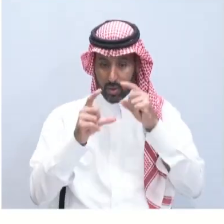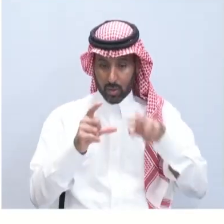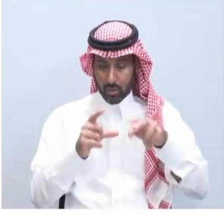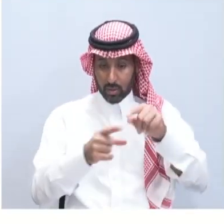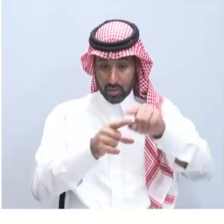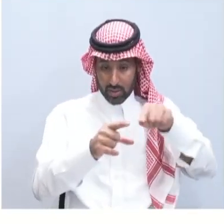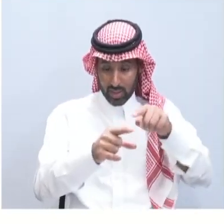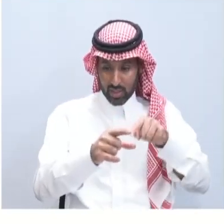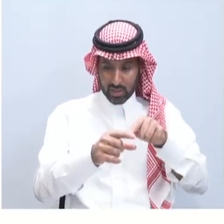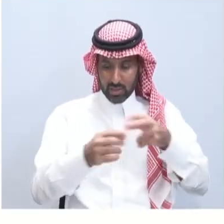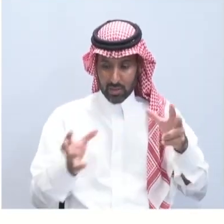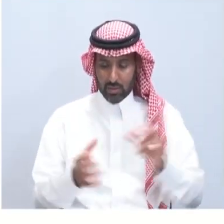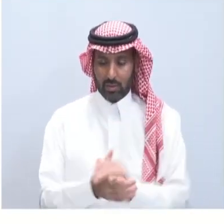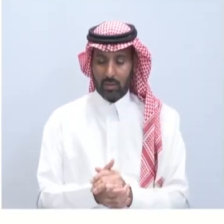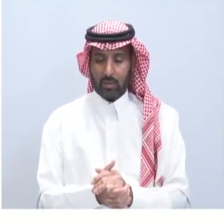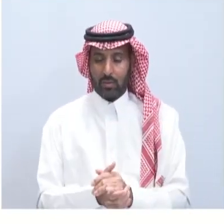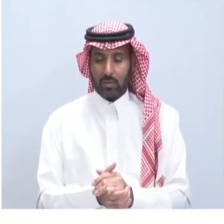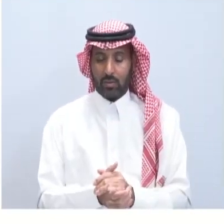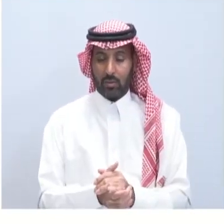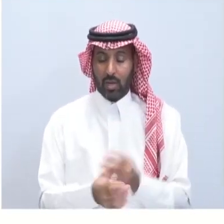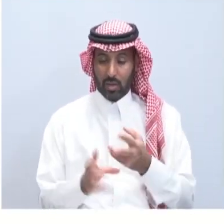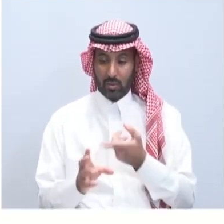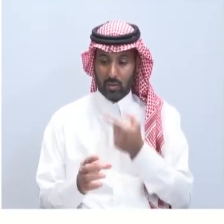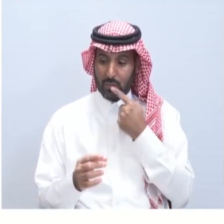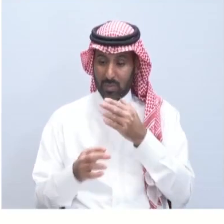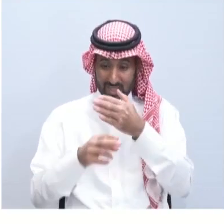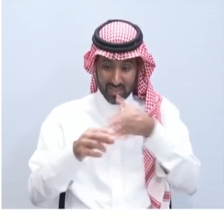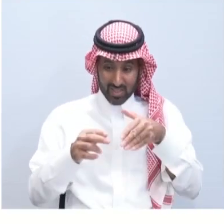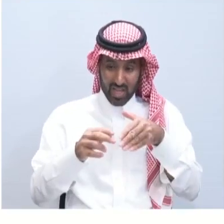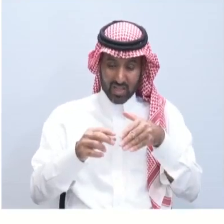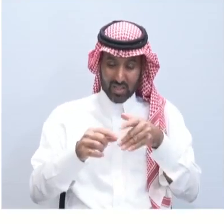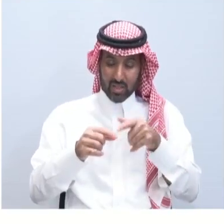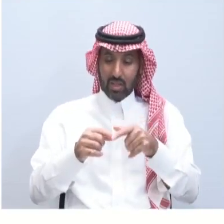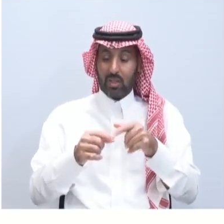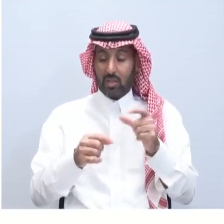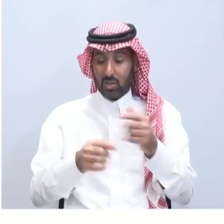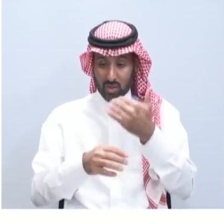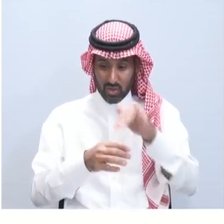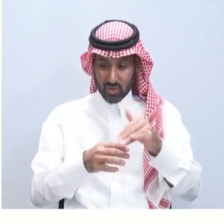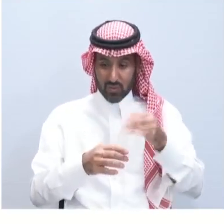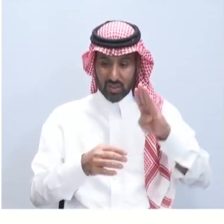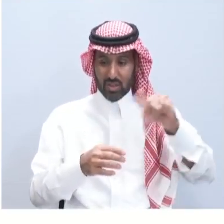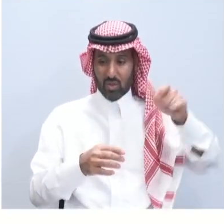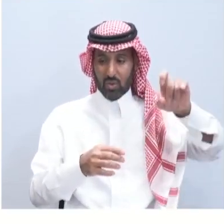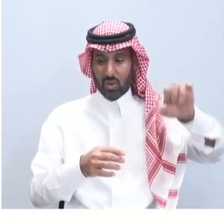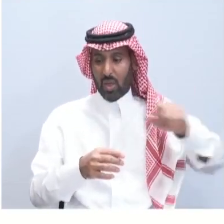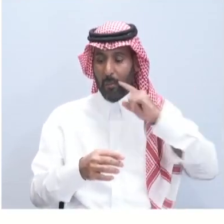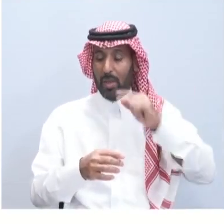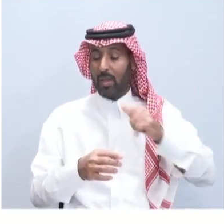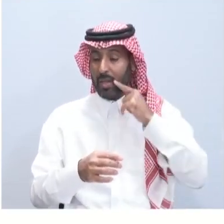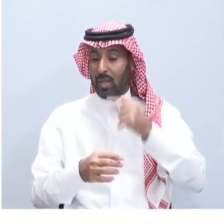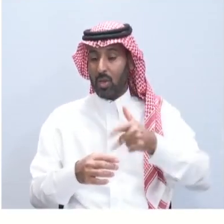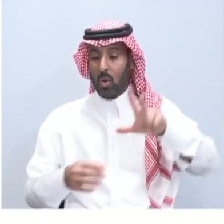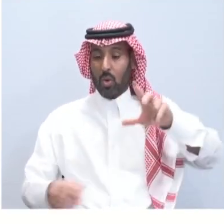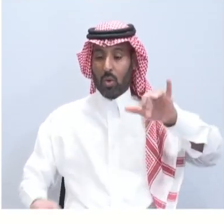سبيل المثال ينتج من انشطار نصف كيلوغرام من اليورانيوم قدرا من